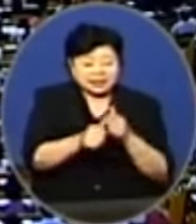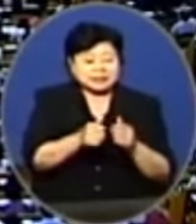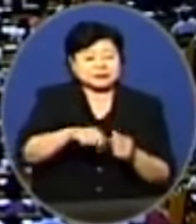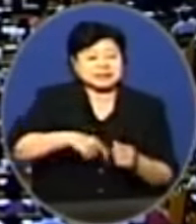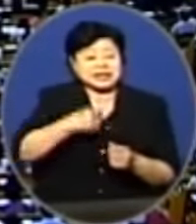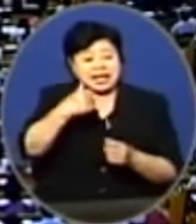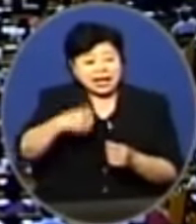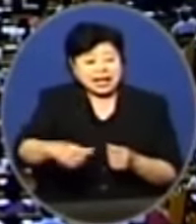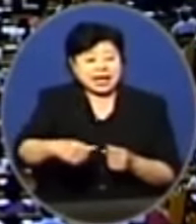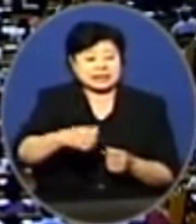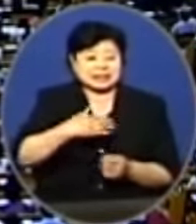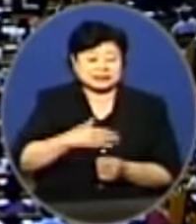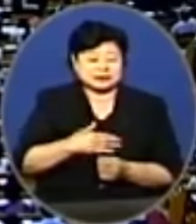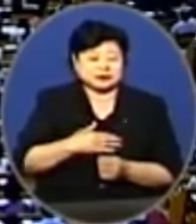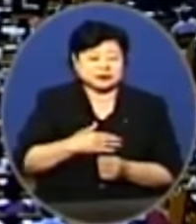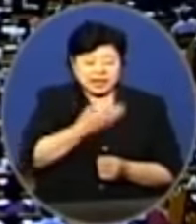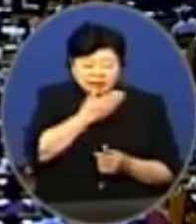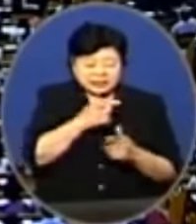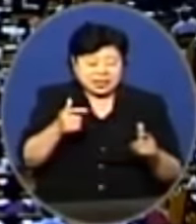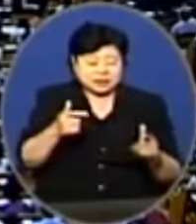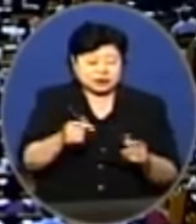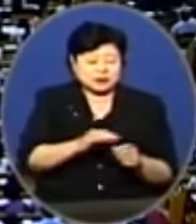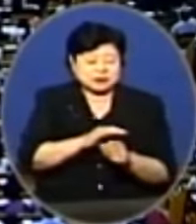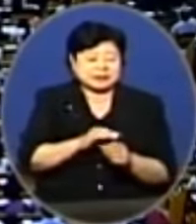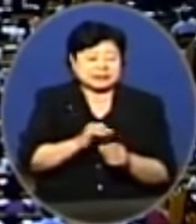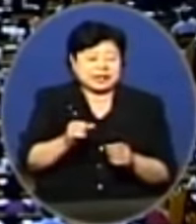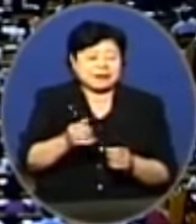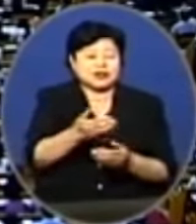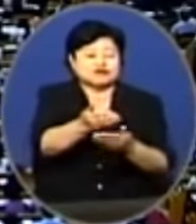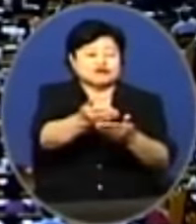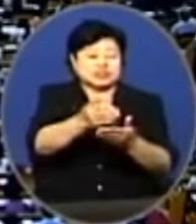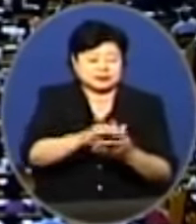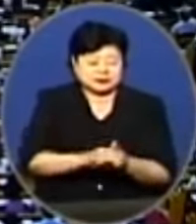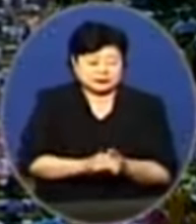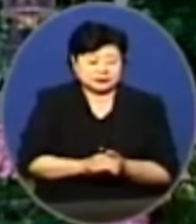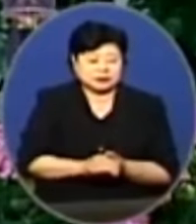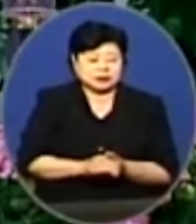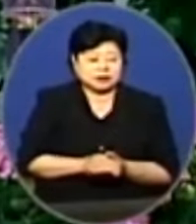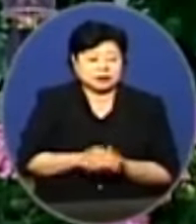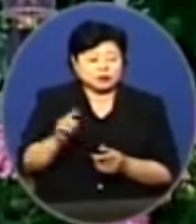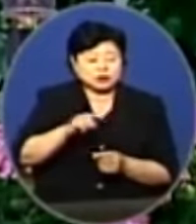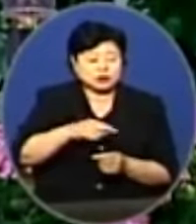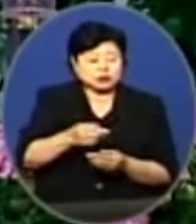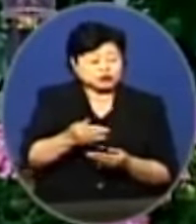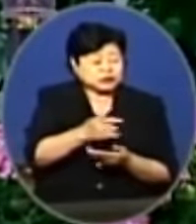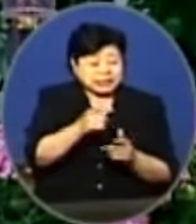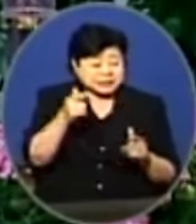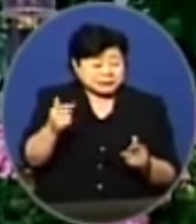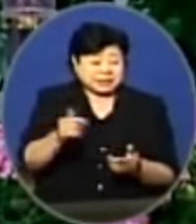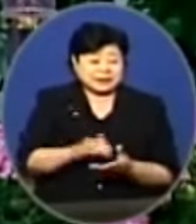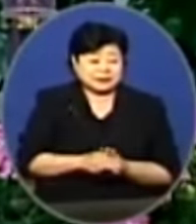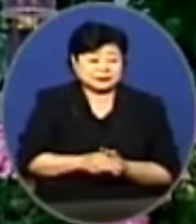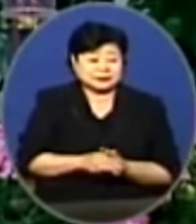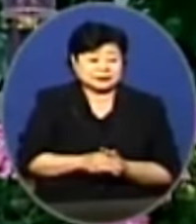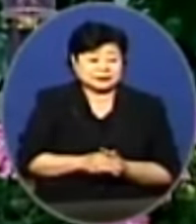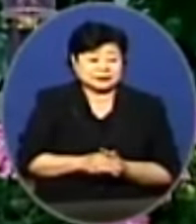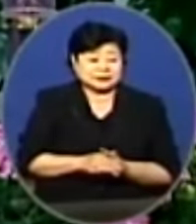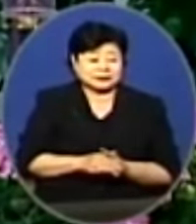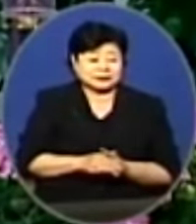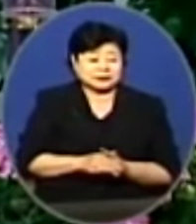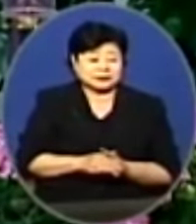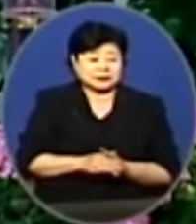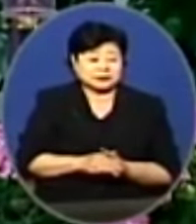자기 아들을 아끼지 아니하시고 우리의 모든 사람에게 주신 주님 무엇을 선물로 주지 않겠습니까?